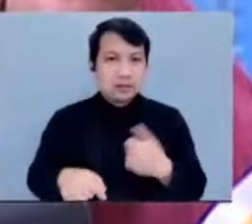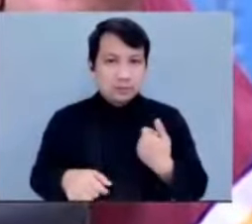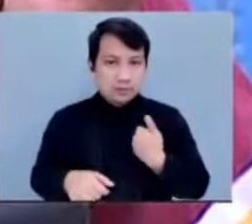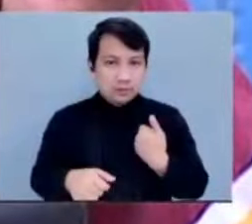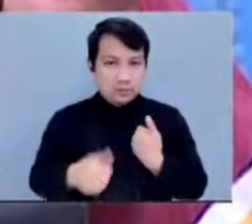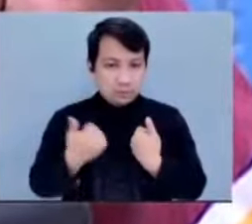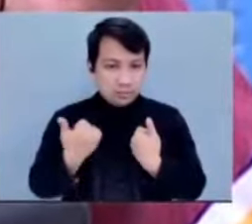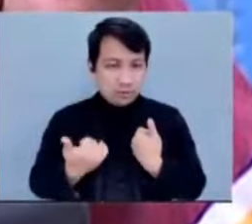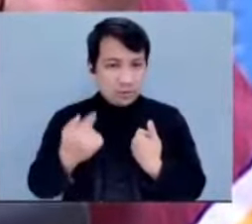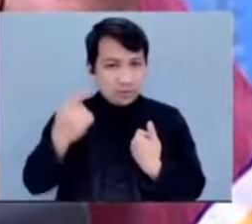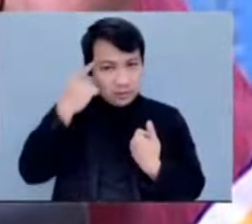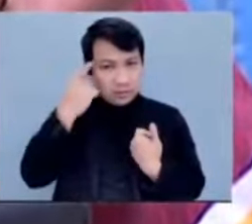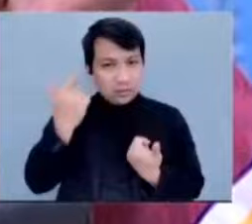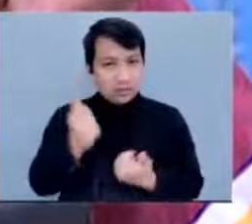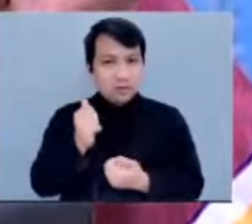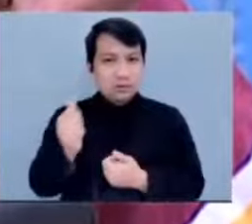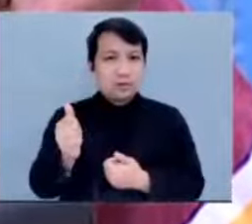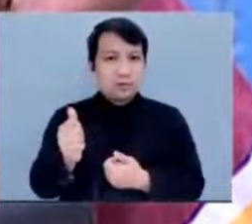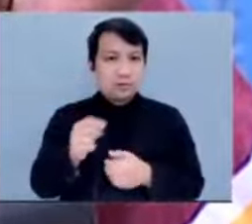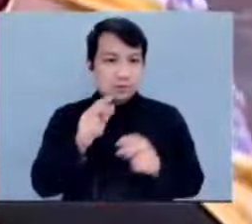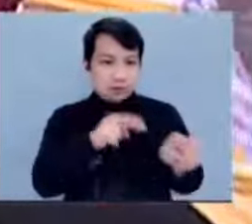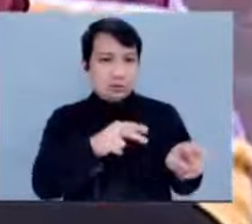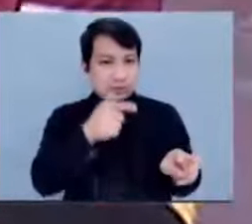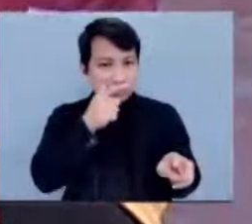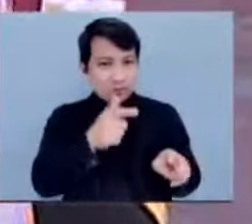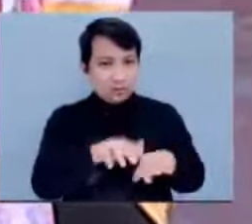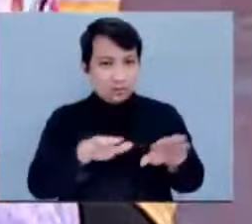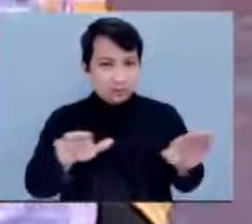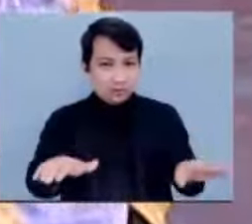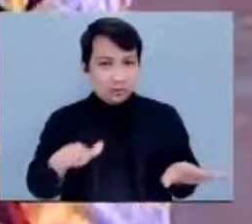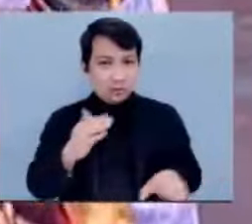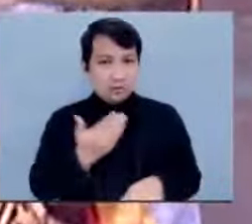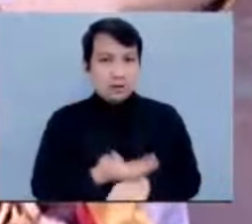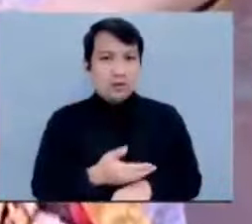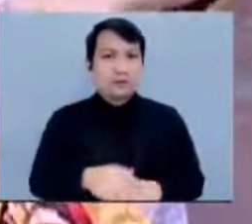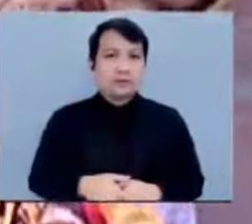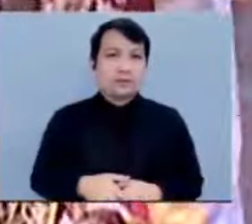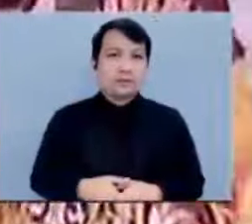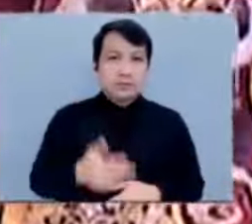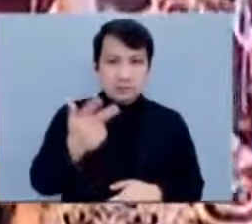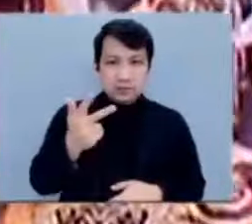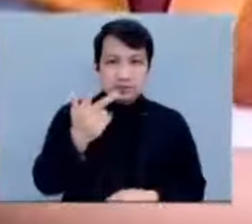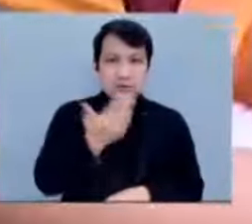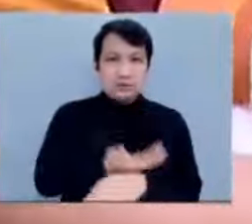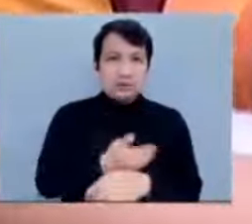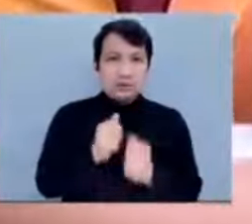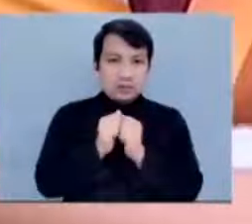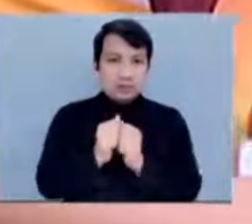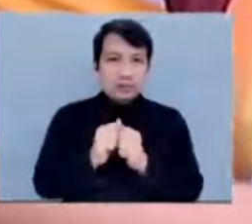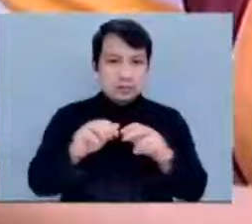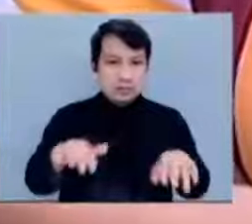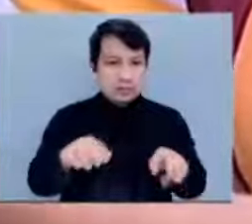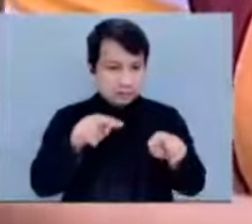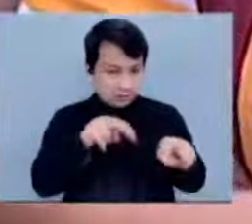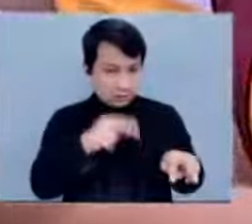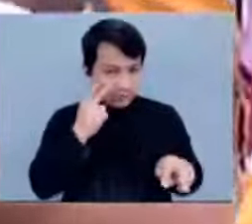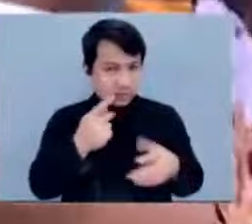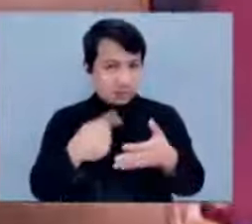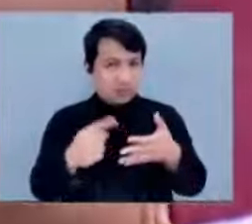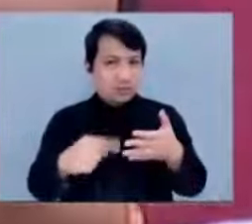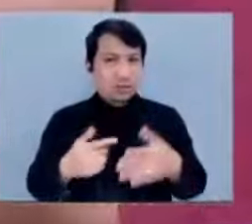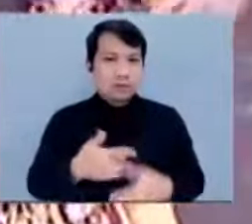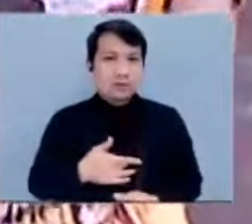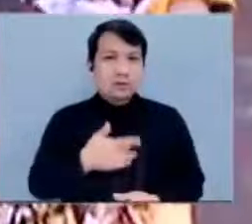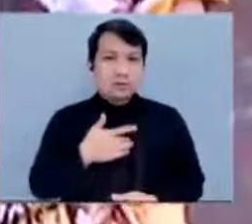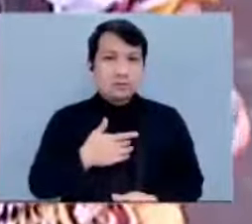I need to also to look my children, yung tatlong anak ko, lagi ko silang titingnan, check. Naramdaman ko na they are